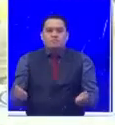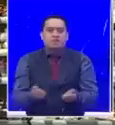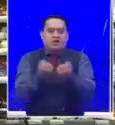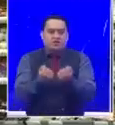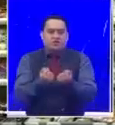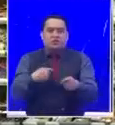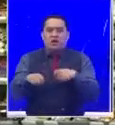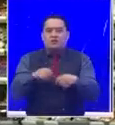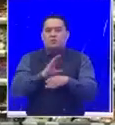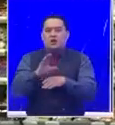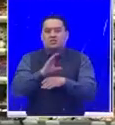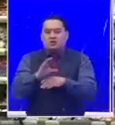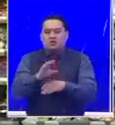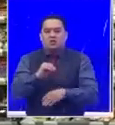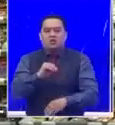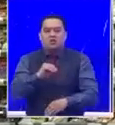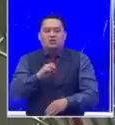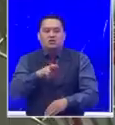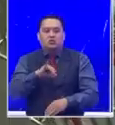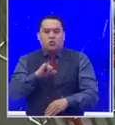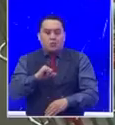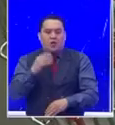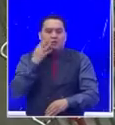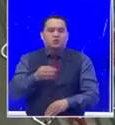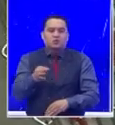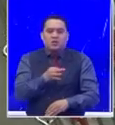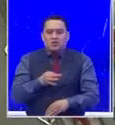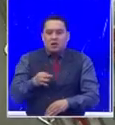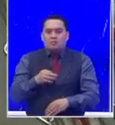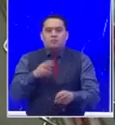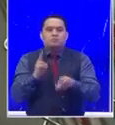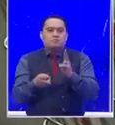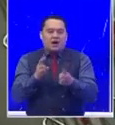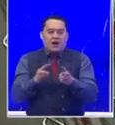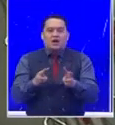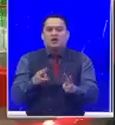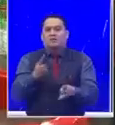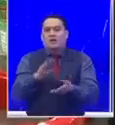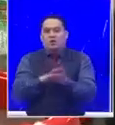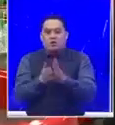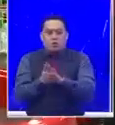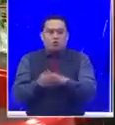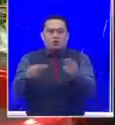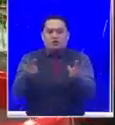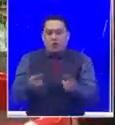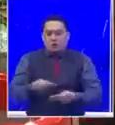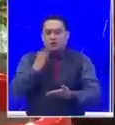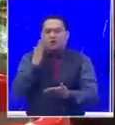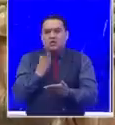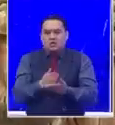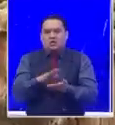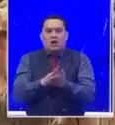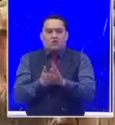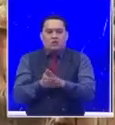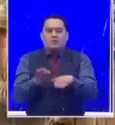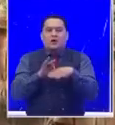помогает товаропроизводителям ЖТСУ. Так, более чем с 50 пекарнями Алматинской области заключены агентские соглашения. За